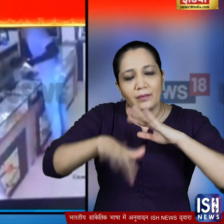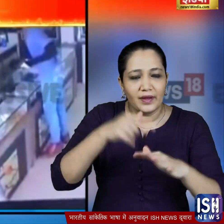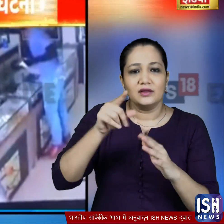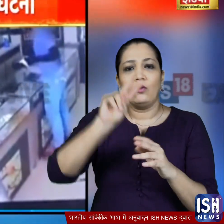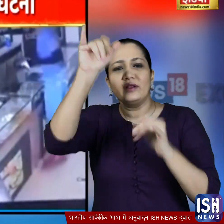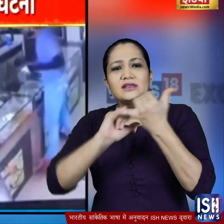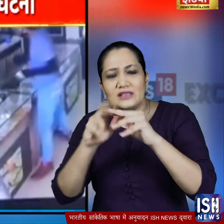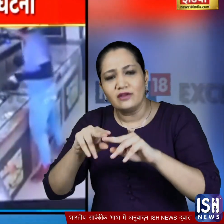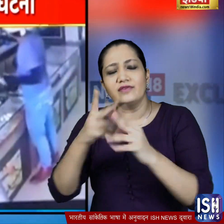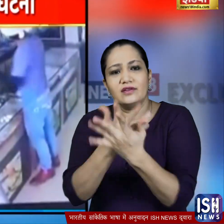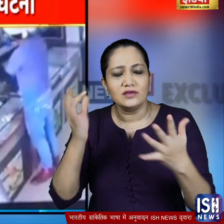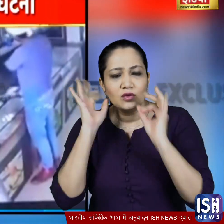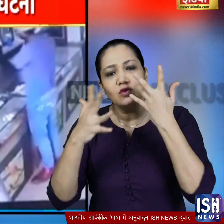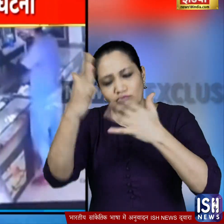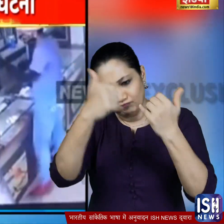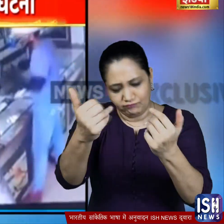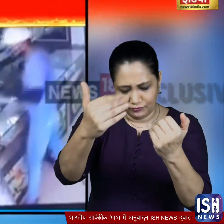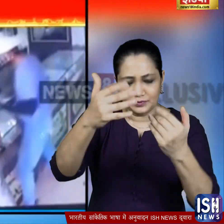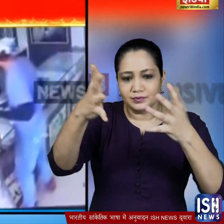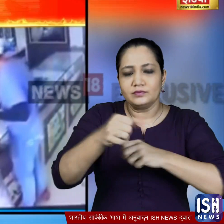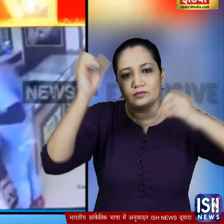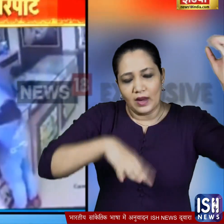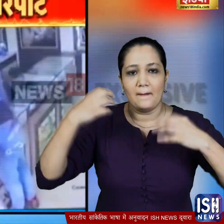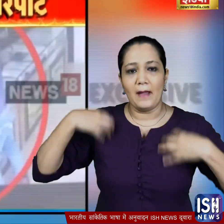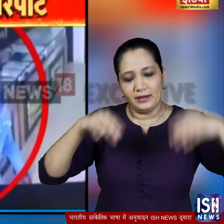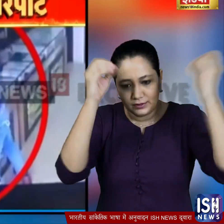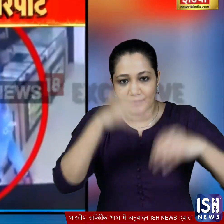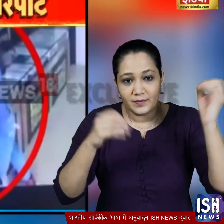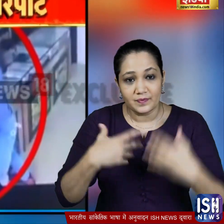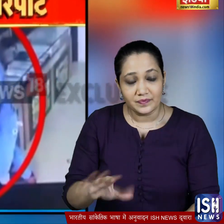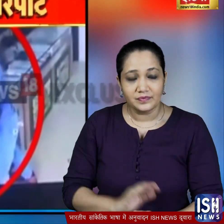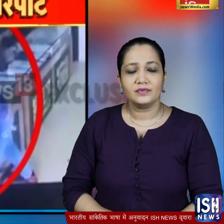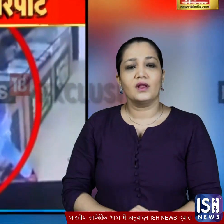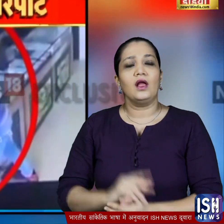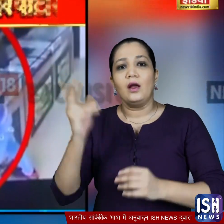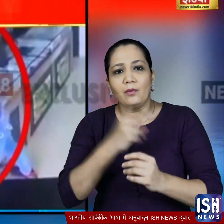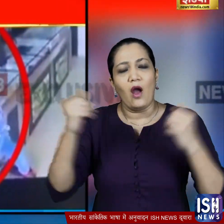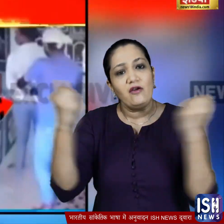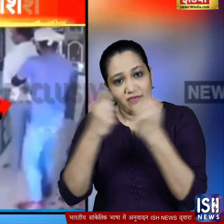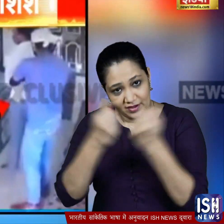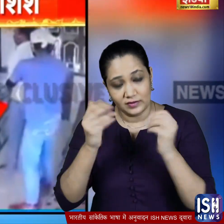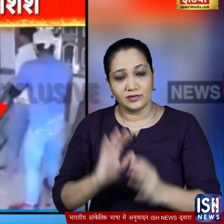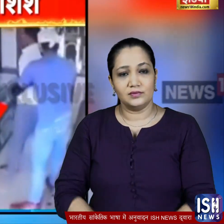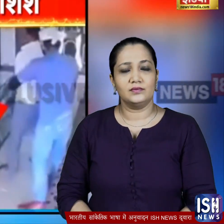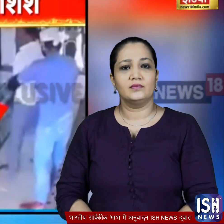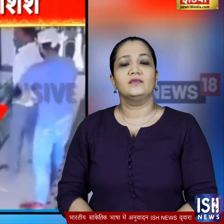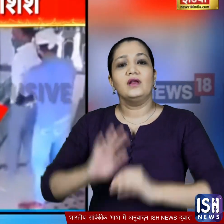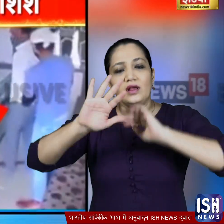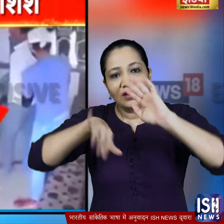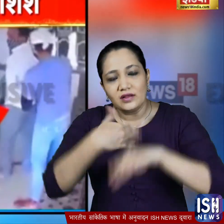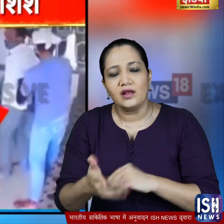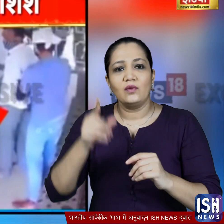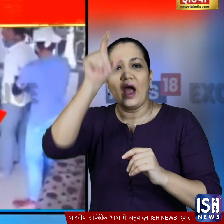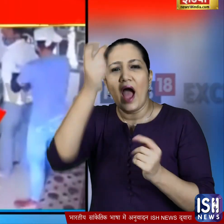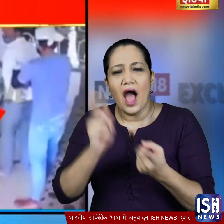के एक कर्मचारी से वहां रखे गहनों को निकलवाया और उन्हें भी बैग में डालने लगे। इस दौरान दोनों ने उसके साथ मारपीट भी की। थोड़ी देर बाद एक आरोपी दुकान